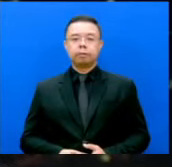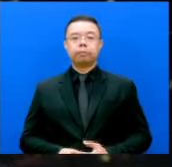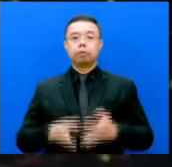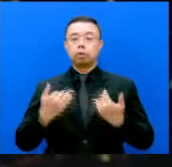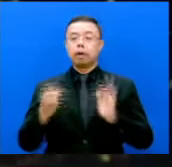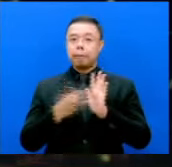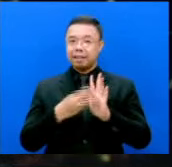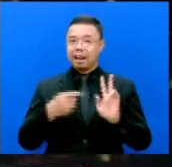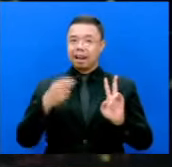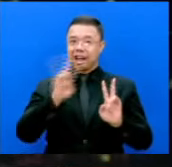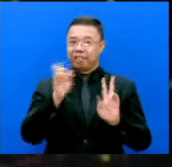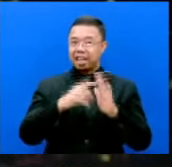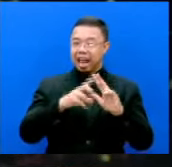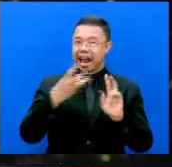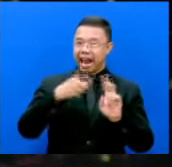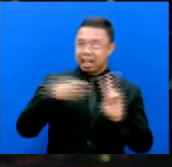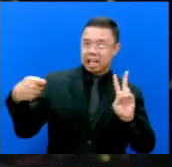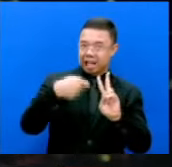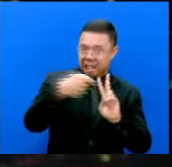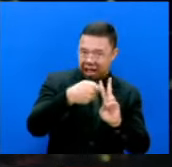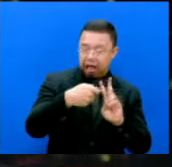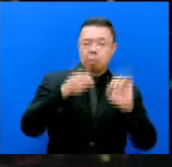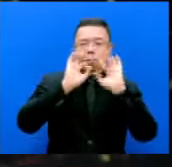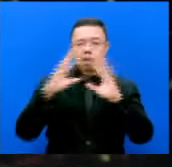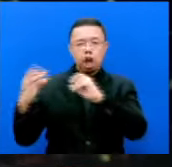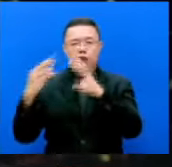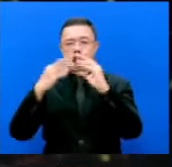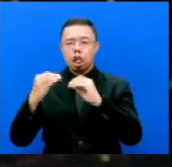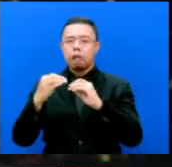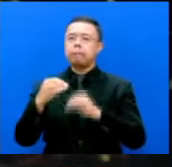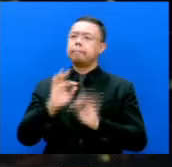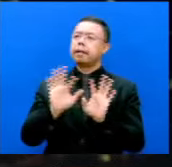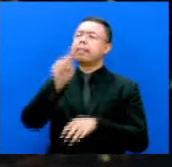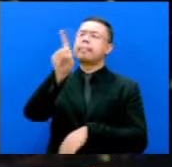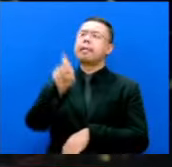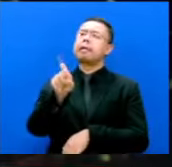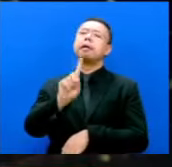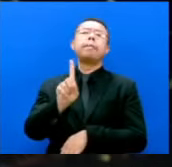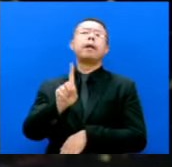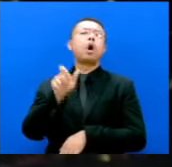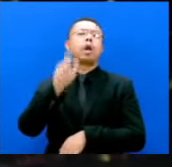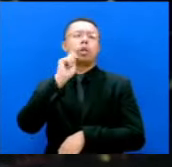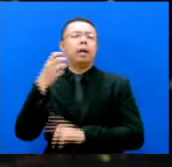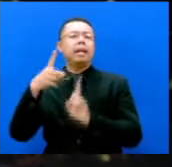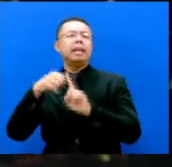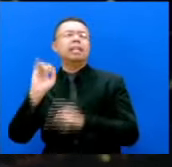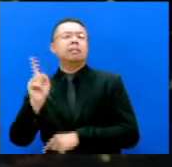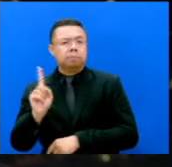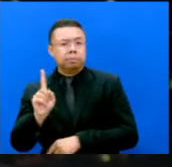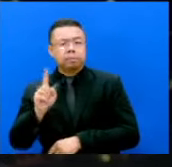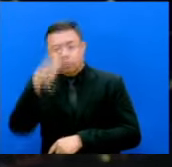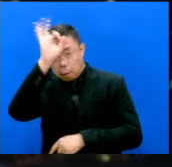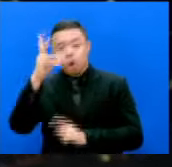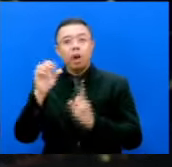Setelah kasus pembunuhan Vina Eki ramai diperbincangkan, publik pun sempat mempertanyakan di mana keberadaan orang tua almarhum Eki, Ibtu Rudiana,